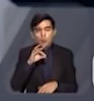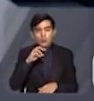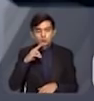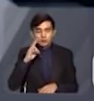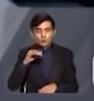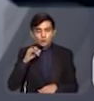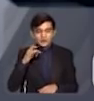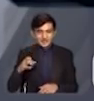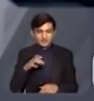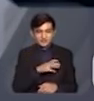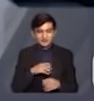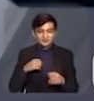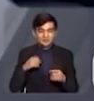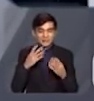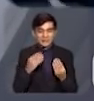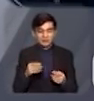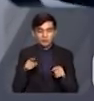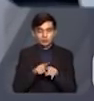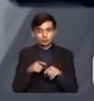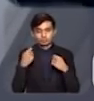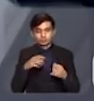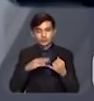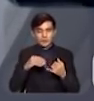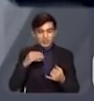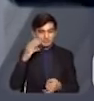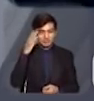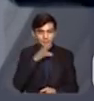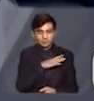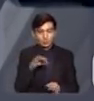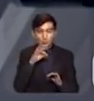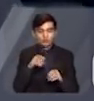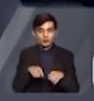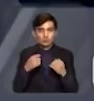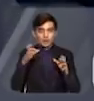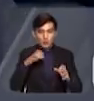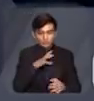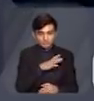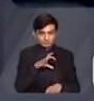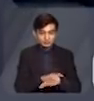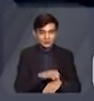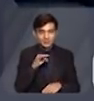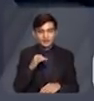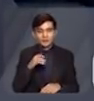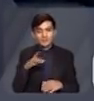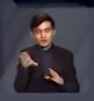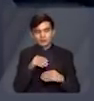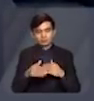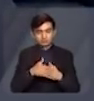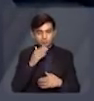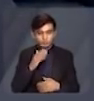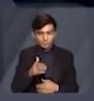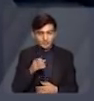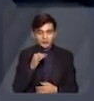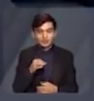бұзылғаны расталған. Сөйтіп қаңтар айындағы жер бөлу конкурсының нәтижесі жойылды. Комиссия құрамында болғандар тәртіптік жазаға тартылып,